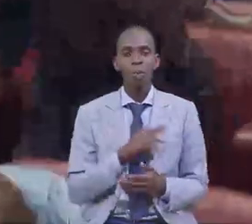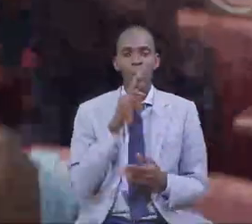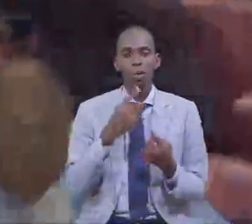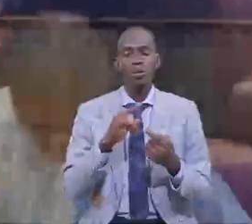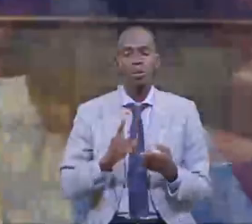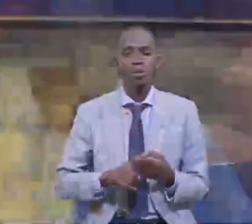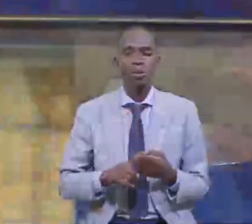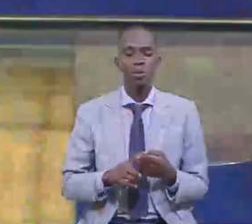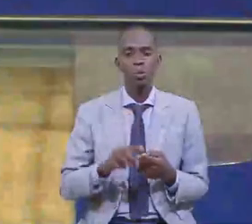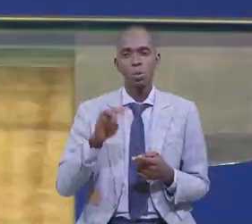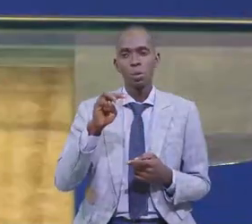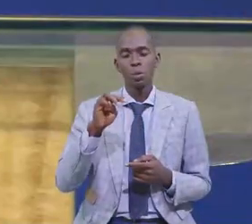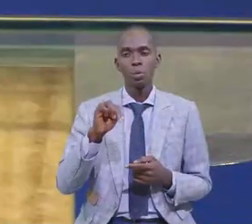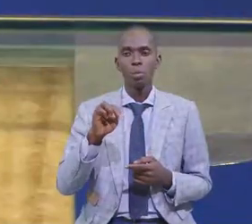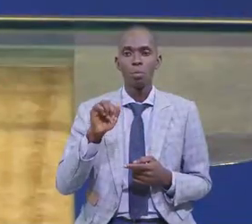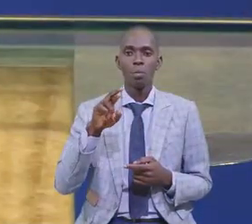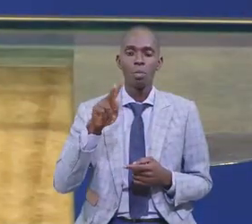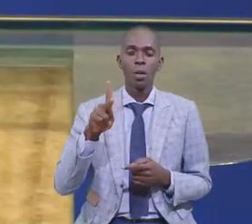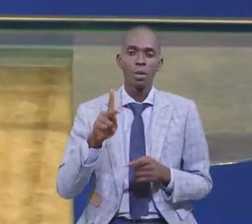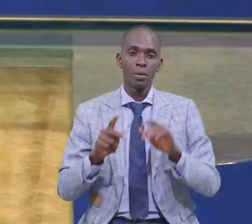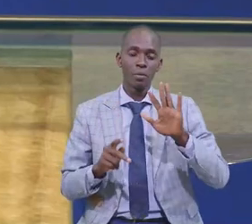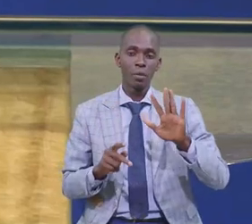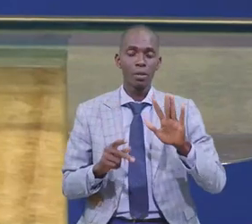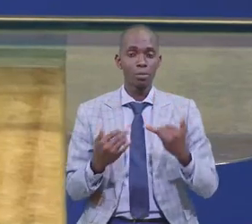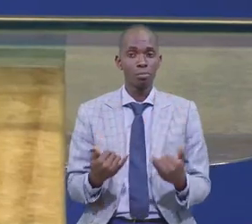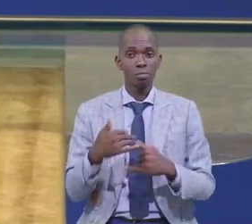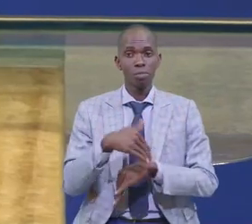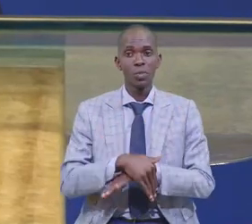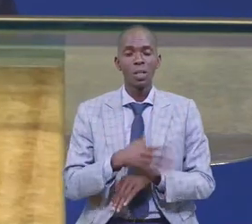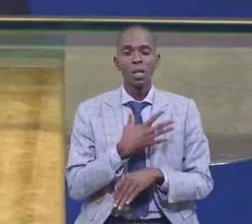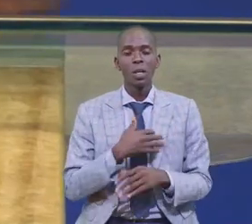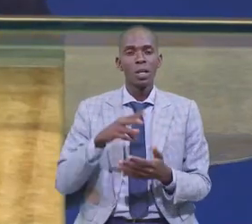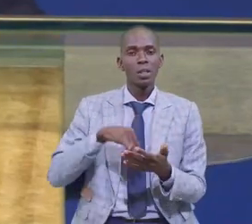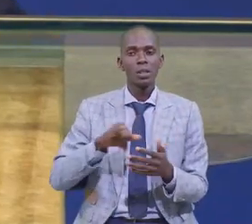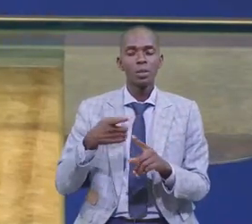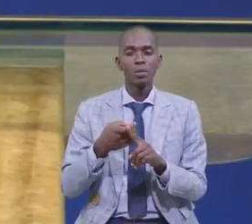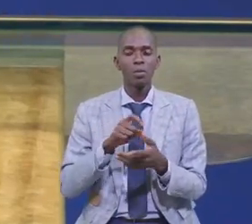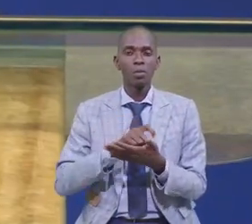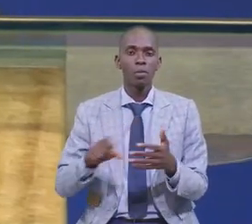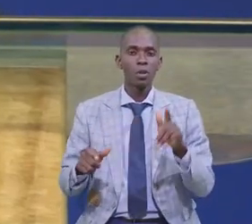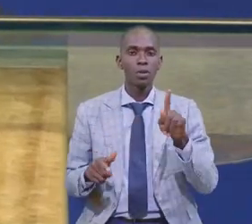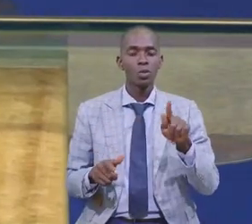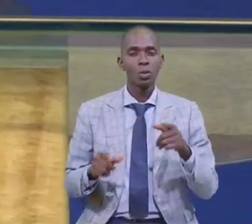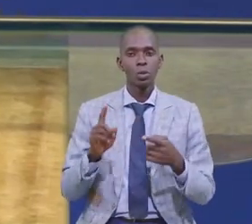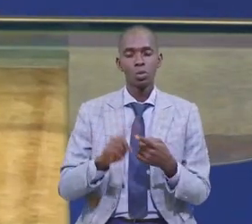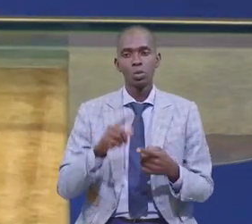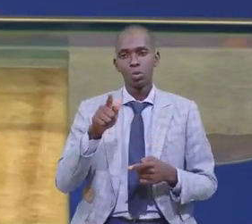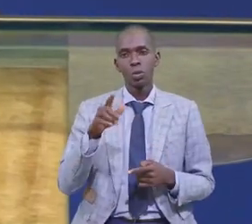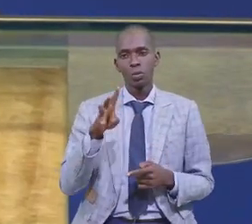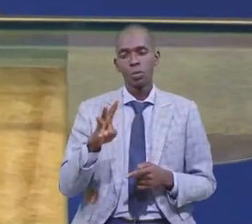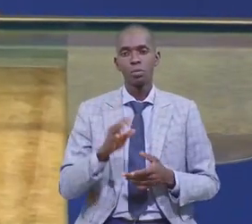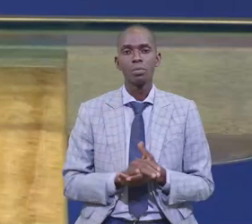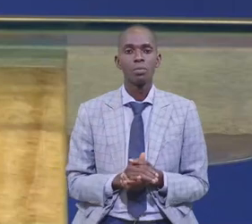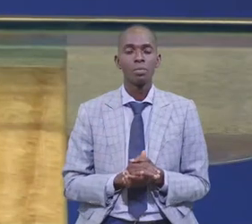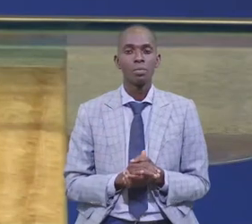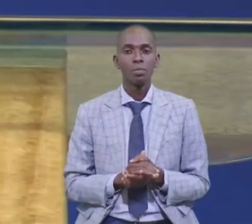Nous allons à Marc chapitre 5 ce soir. Nous lisons du verset 21 au verset